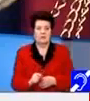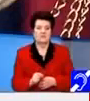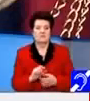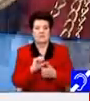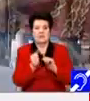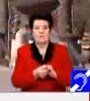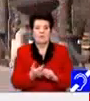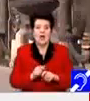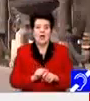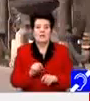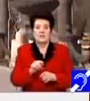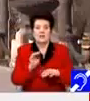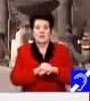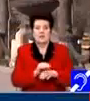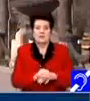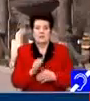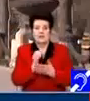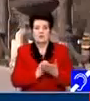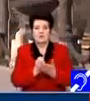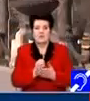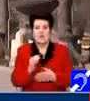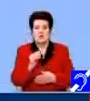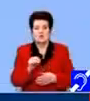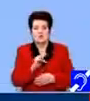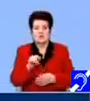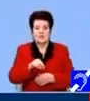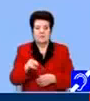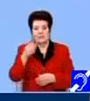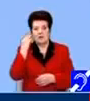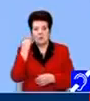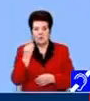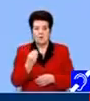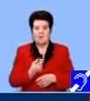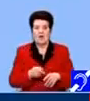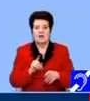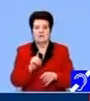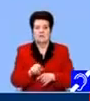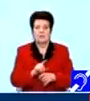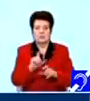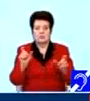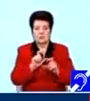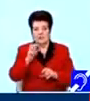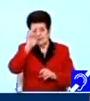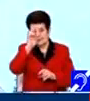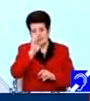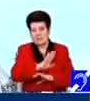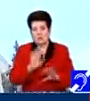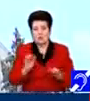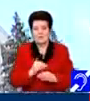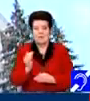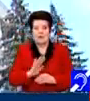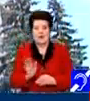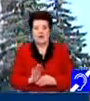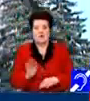reforme. Datele sunt confirmate de Centrul de Resurse Juridice din Republica Moldova. Nici încrederea în instituțiile de stat nu este mai